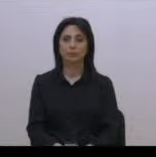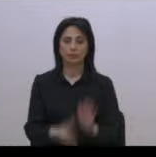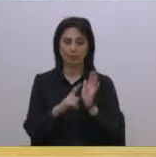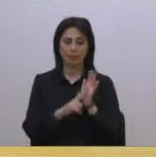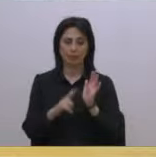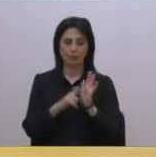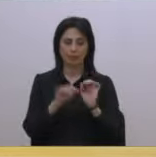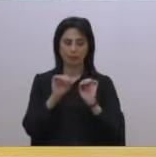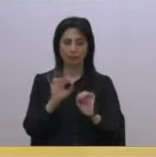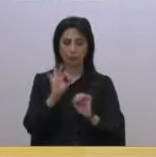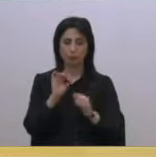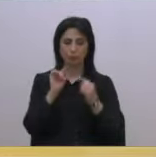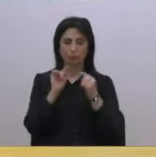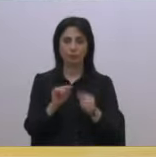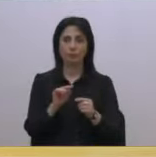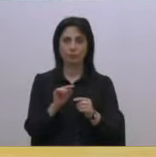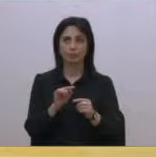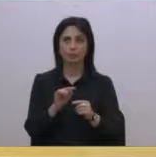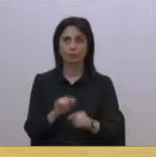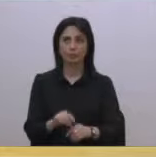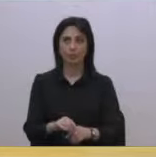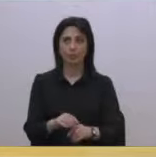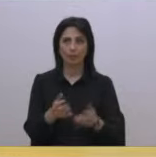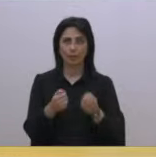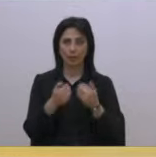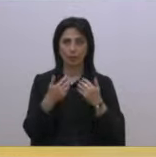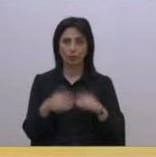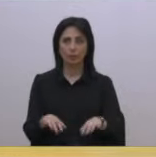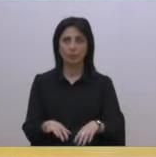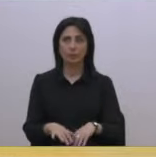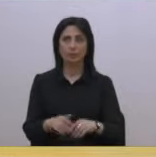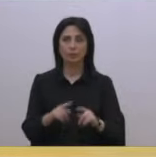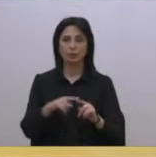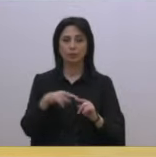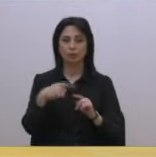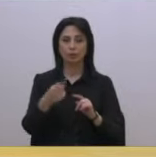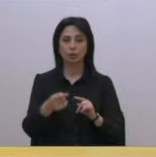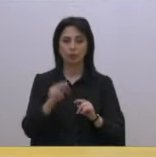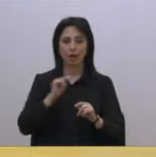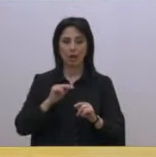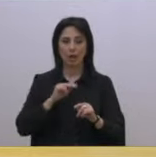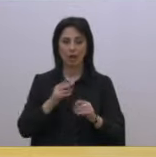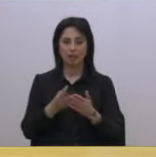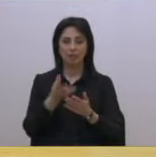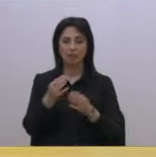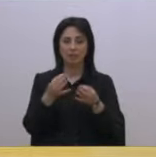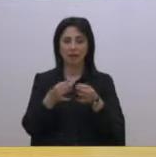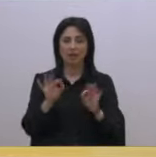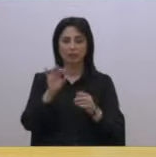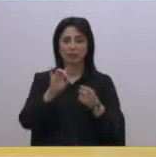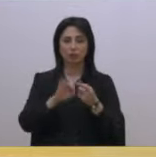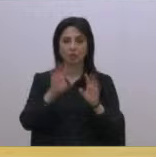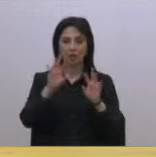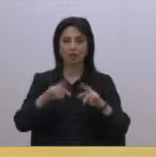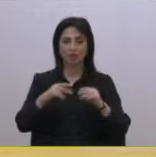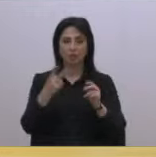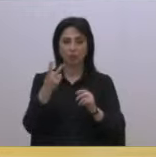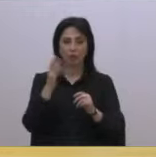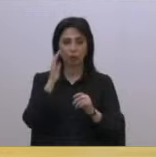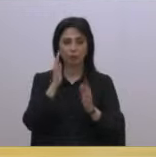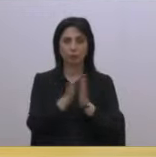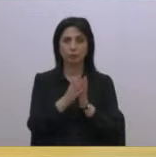სამოცდათ შვიდი მომხრე, ნული წინააღმდეგი, მიღებულია. შემდეგი ადმინისტრაციული სახელმწიფოსგან გათავისუფლების შესახებ კანონსრულება მეორე